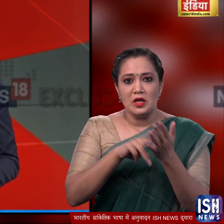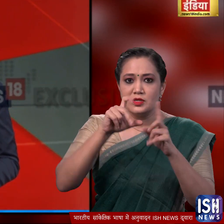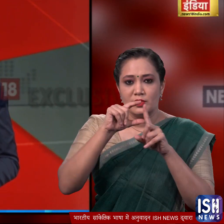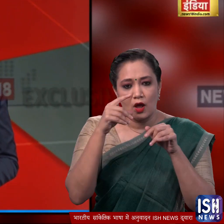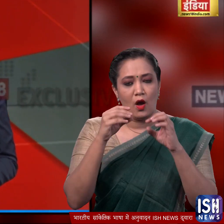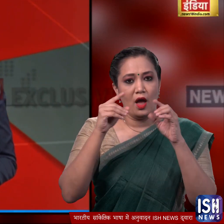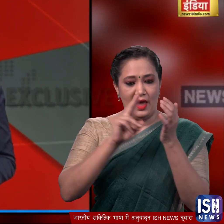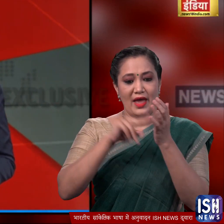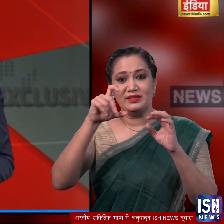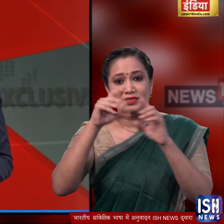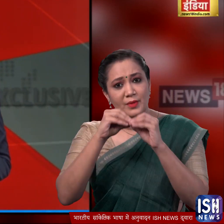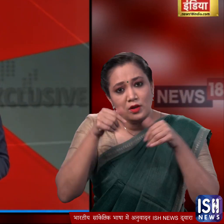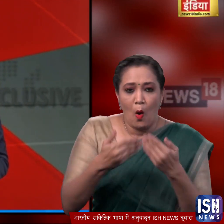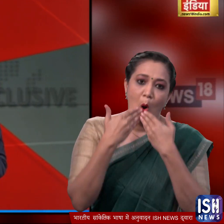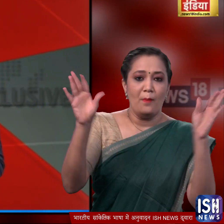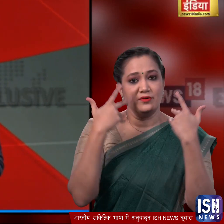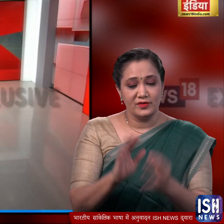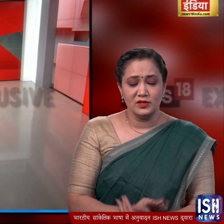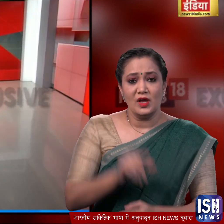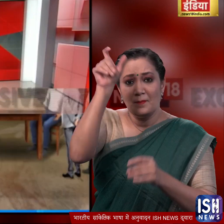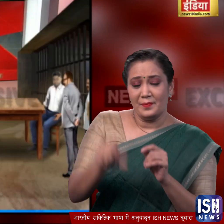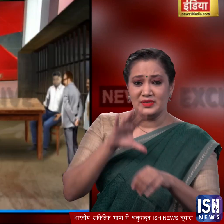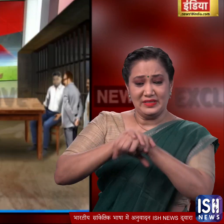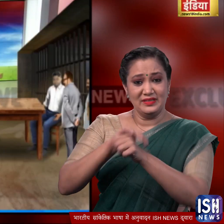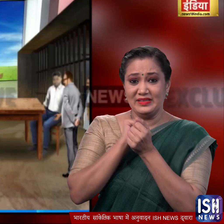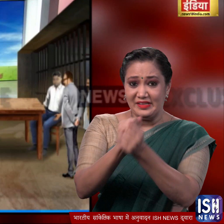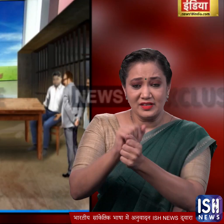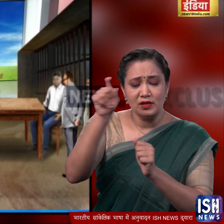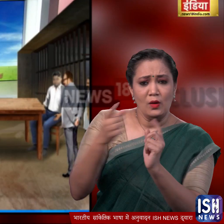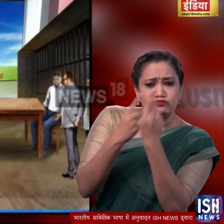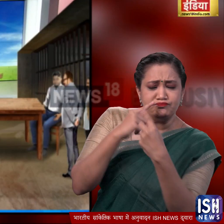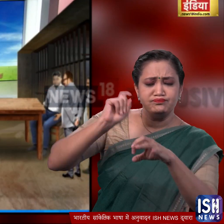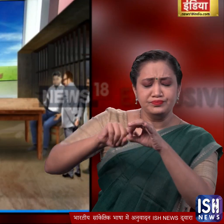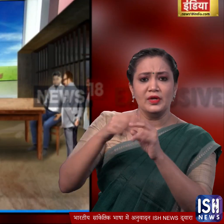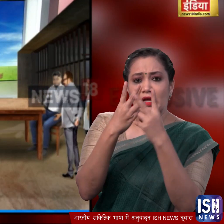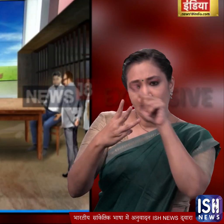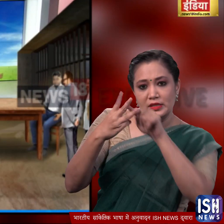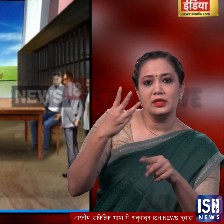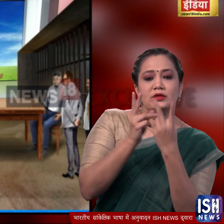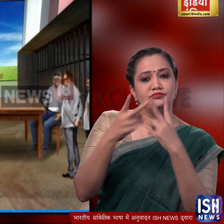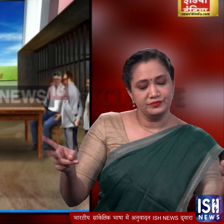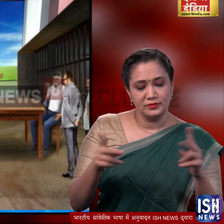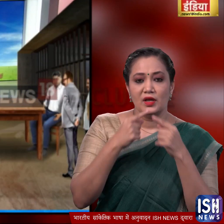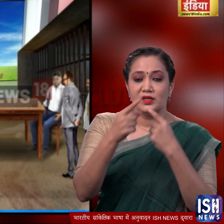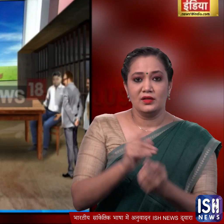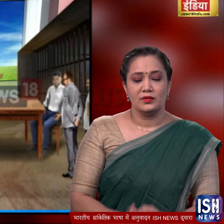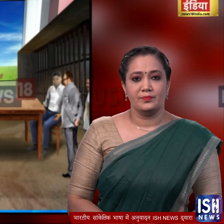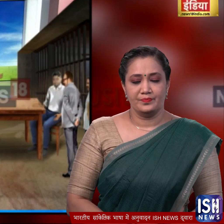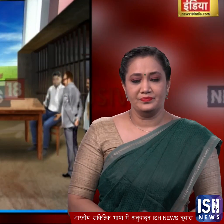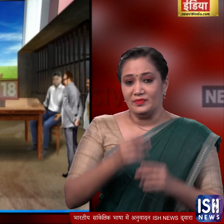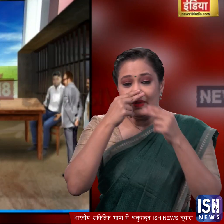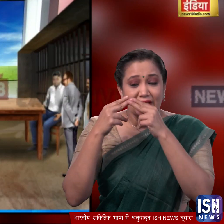पर्दाफाश किया। न्यूज 18 के दिवाकर सिंह की रिपोर्ट है कि पकड़े गए आरोपी ने पूछताछ में 3 तरह के ड्रग सप्लाई की बात कबूली और आरोप है